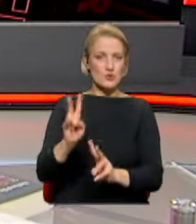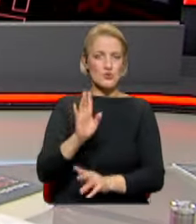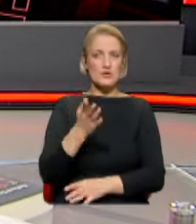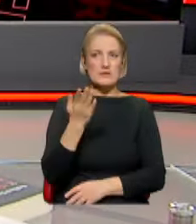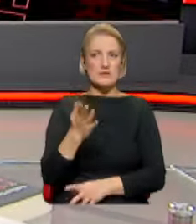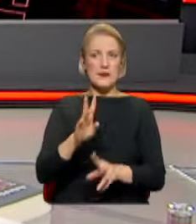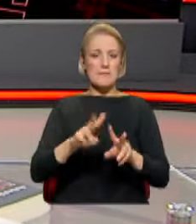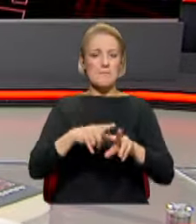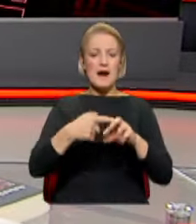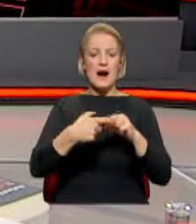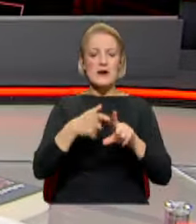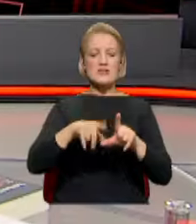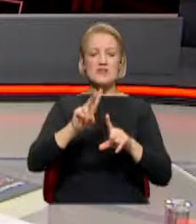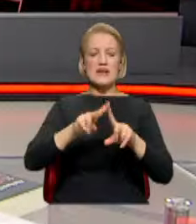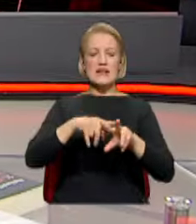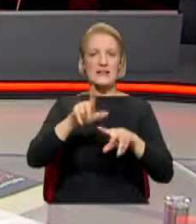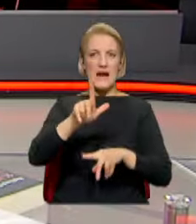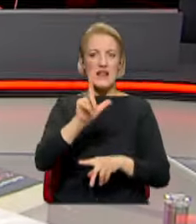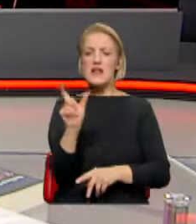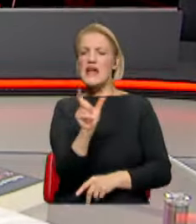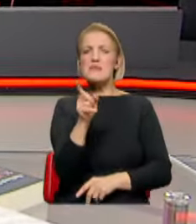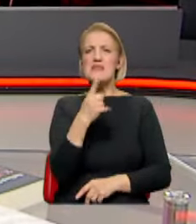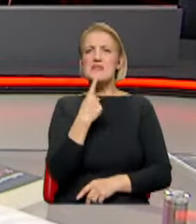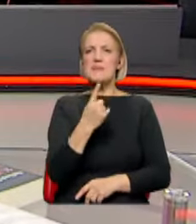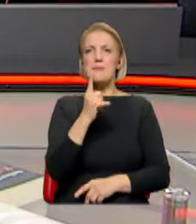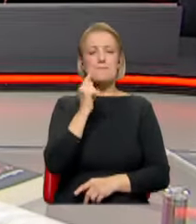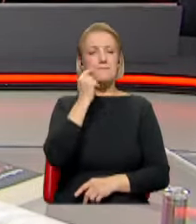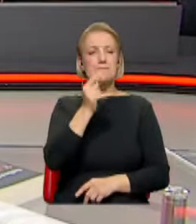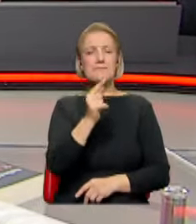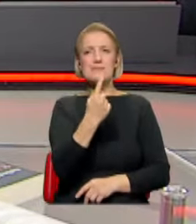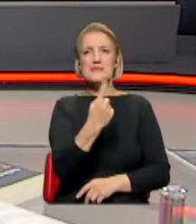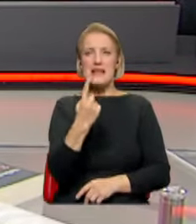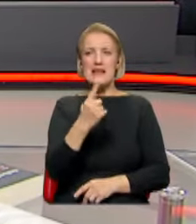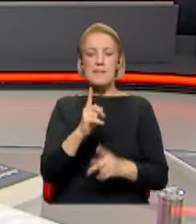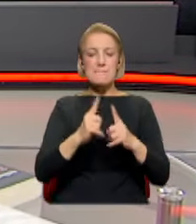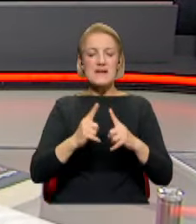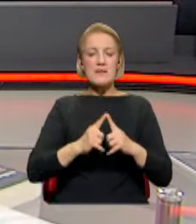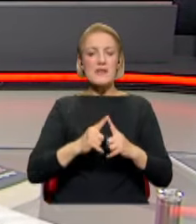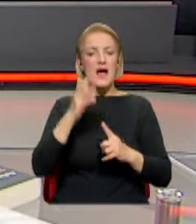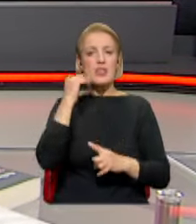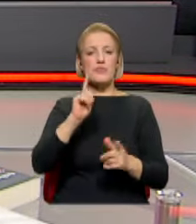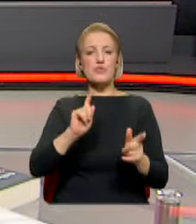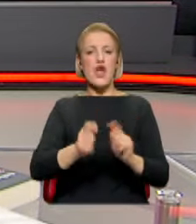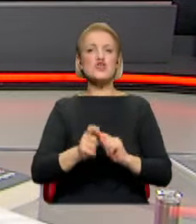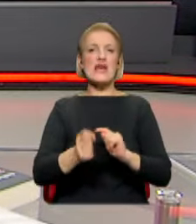arka arkaya marjinal nedir Matematik terimi biliyorsunuz Aslında birimleri matematik anlamda değişken